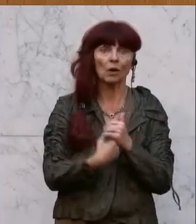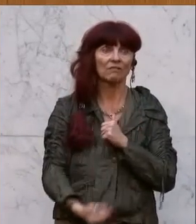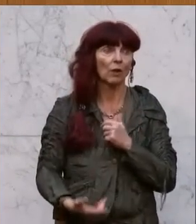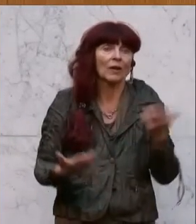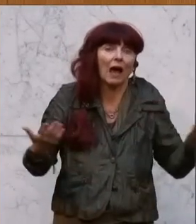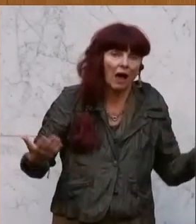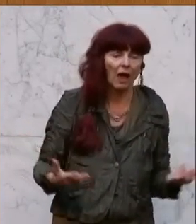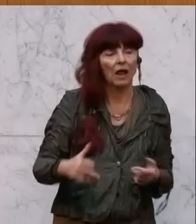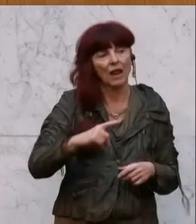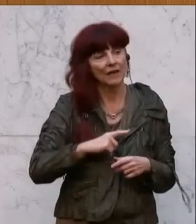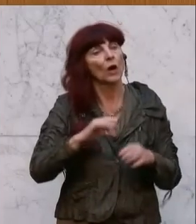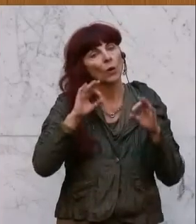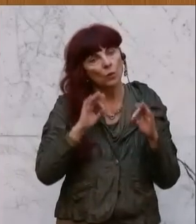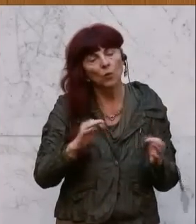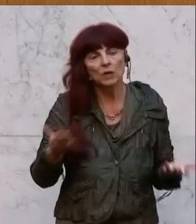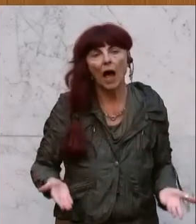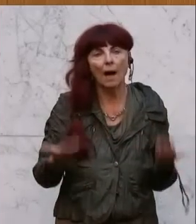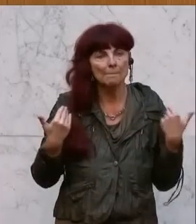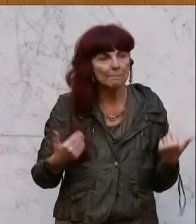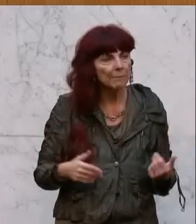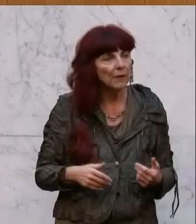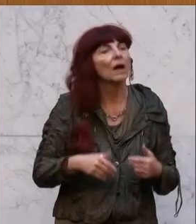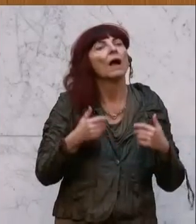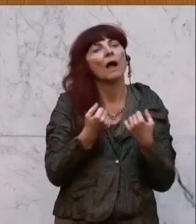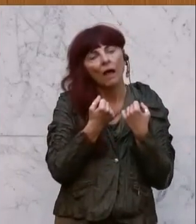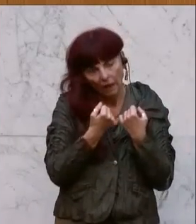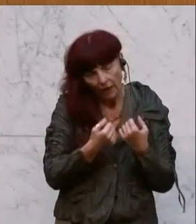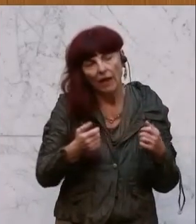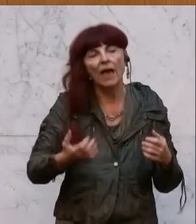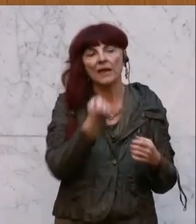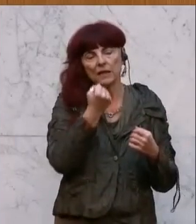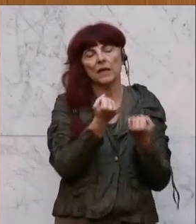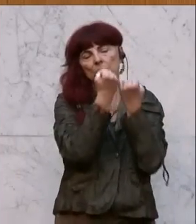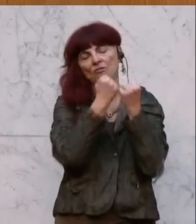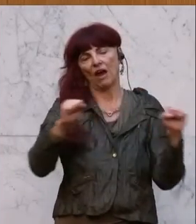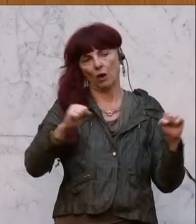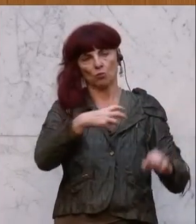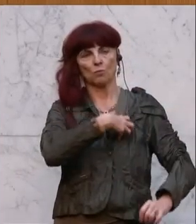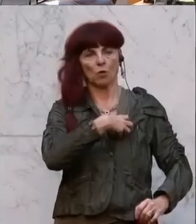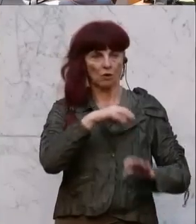es ist gut, dass es endlich aufgehoben wird, weil es endlich ein Befreiungsschlag für die Bürgerinnen ist. Applaus